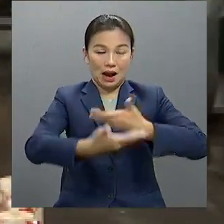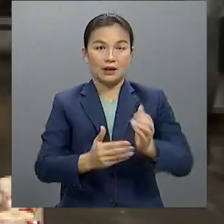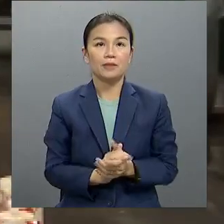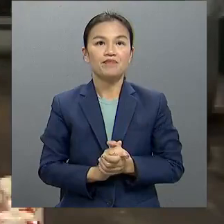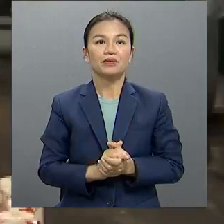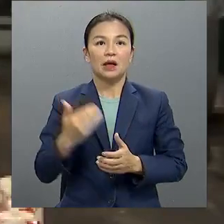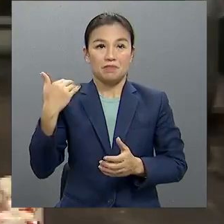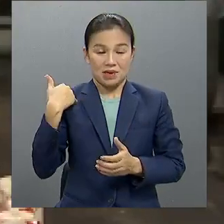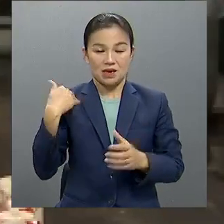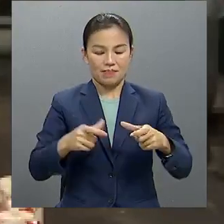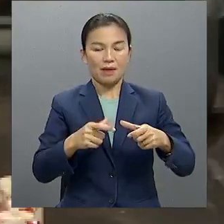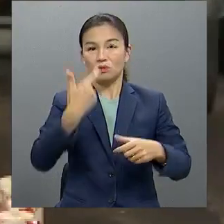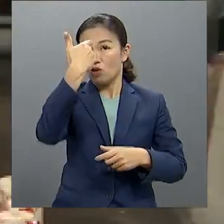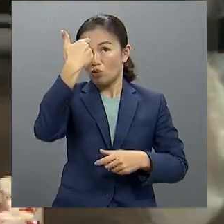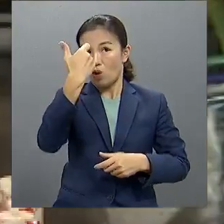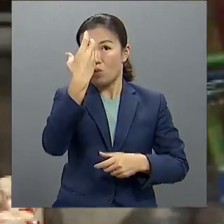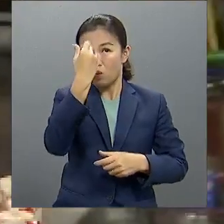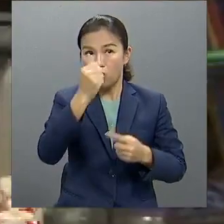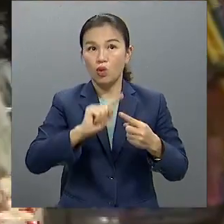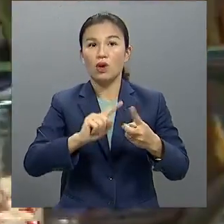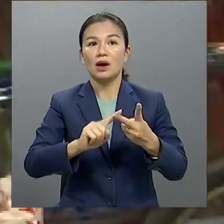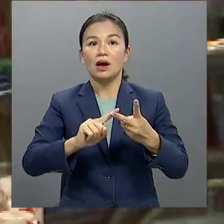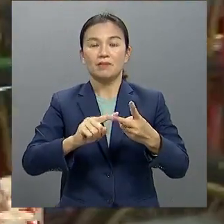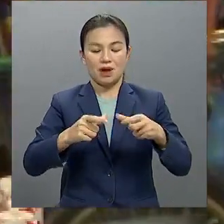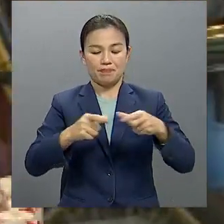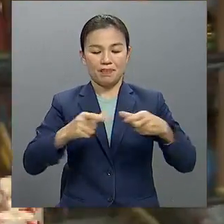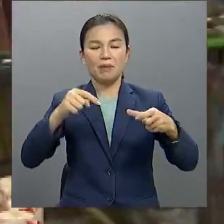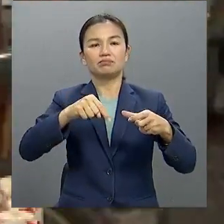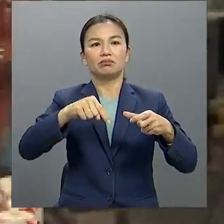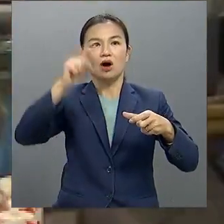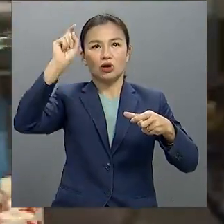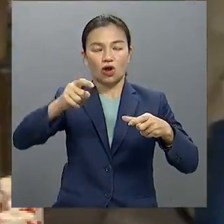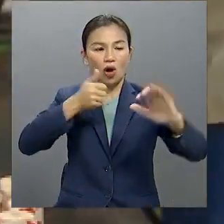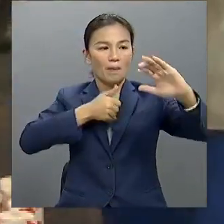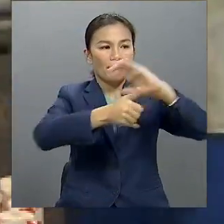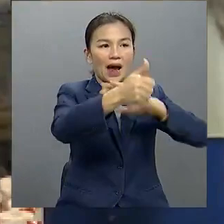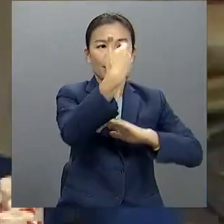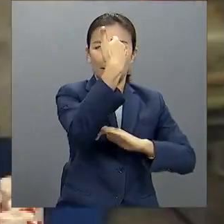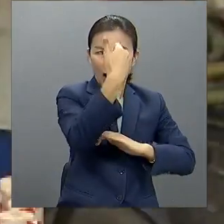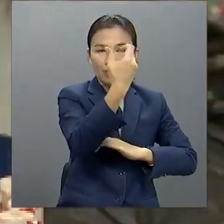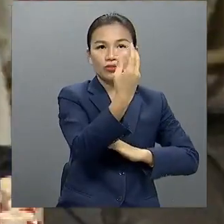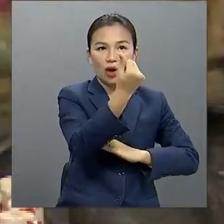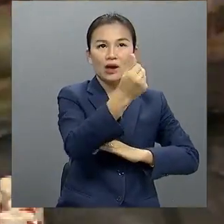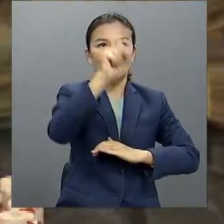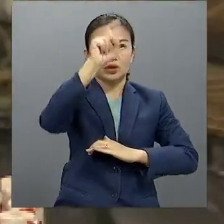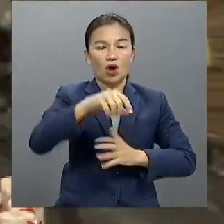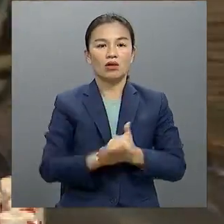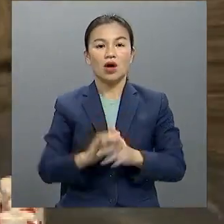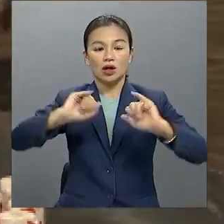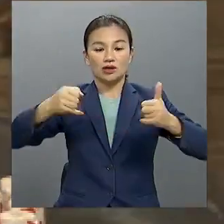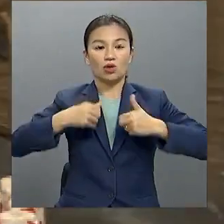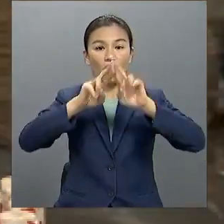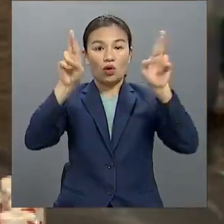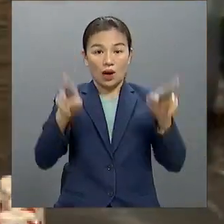วัดอุณหภูมิมีใบเนี้ยทุกคนต้องไปตรวจหมดไม่ว่าจะเป็นเจ้าของร้านลูกจ้างพนักง